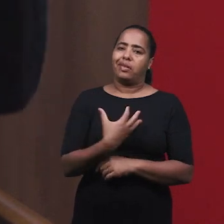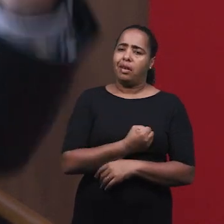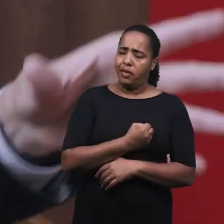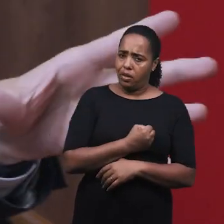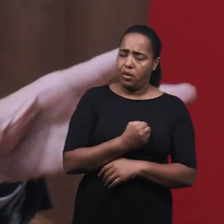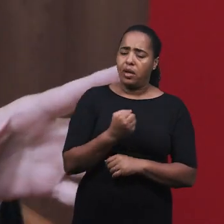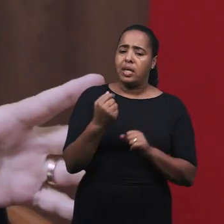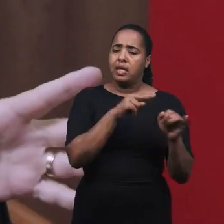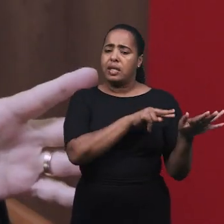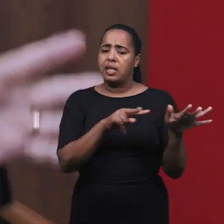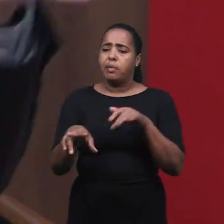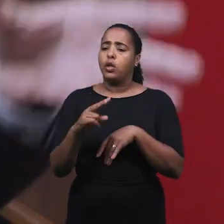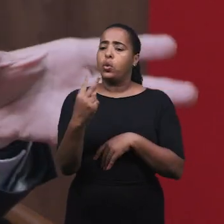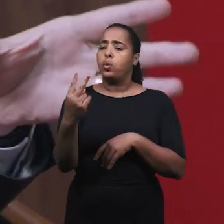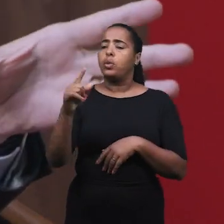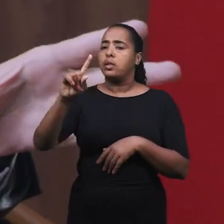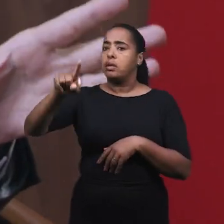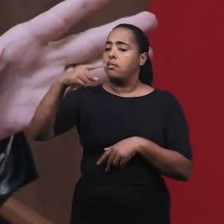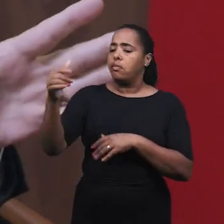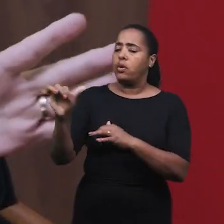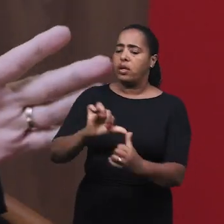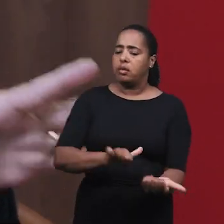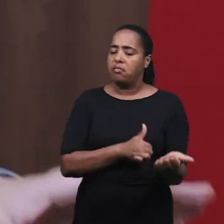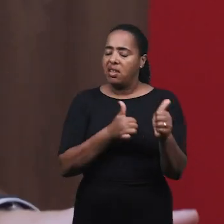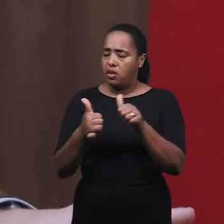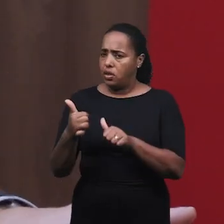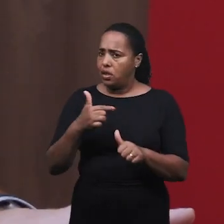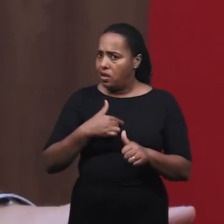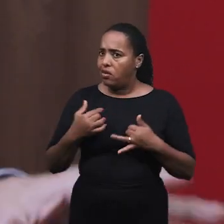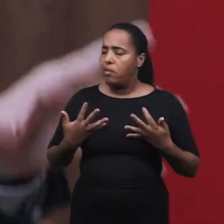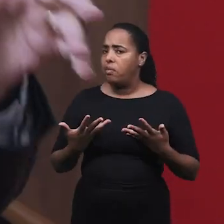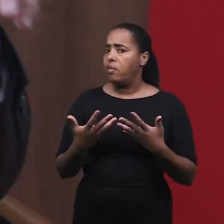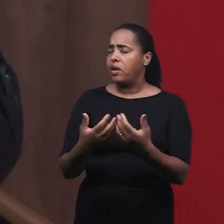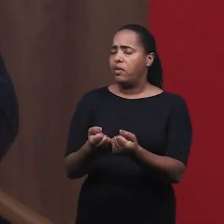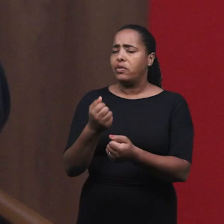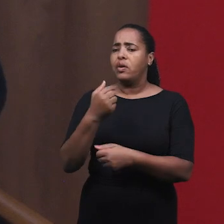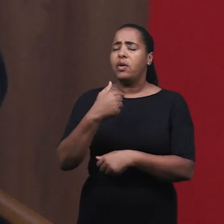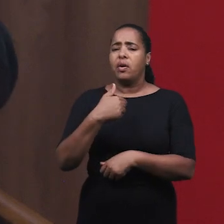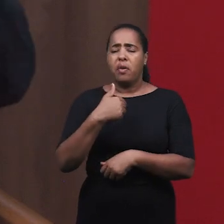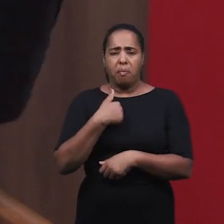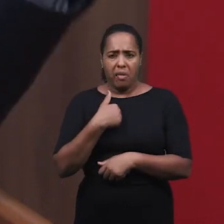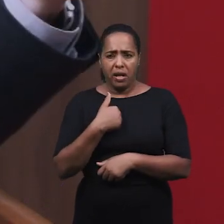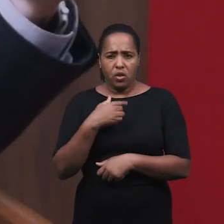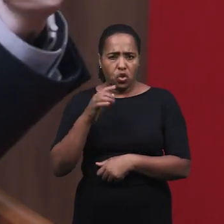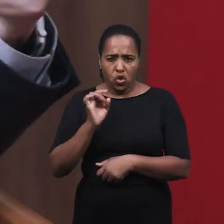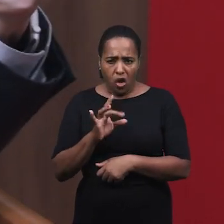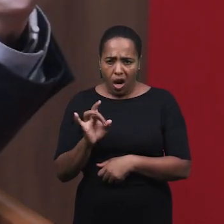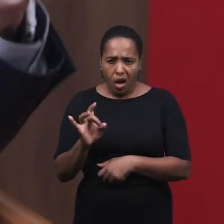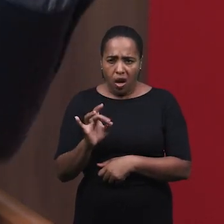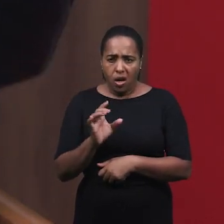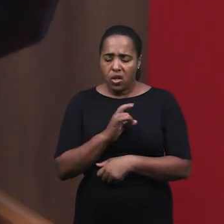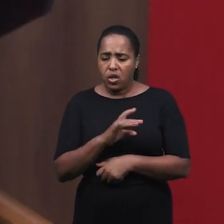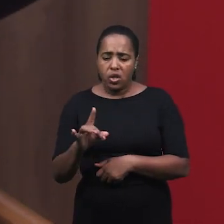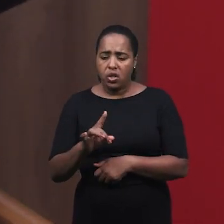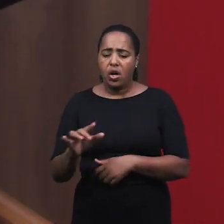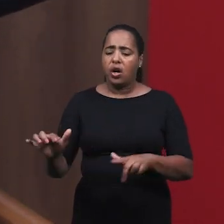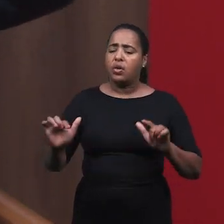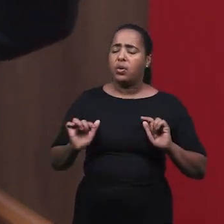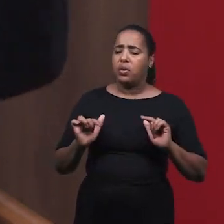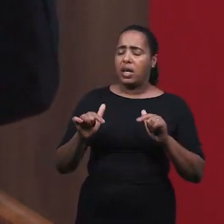2 semaines après, je me suis fait baptiser. Quelle merveille! Mais est-ce que je dois faire juste ça dans cet acte qui a été de